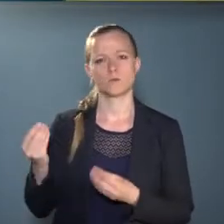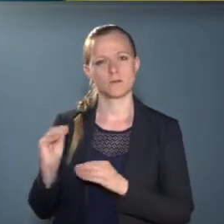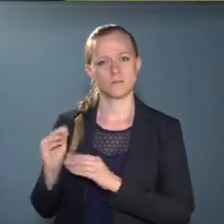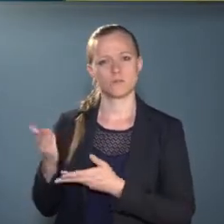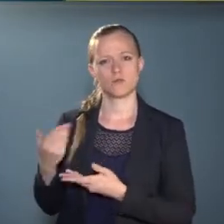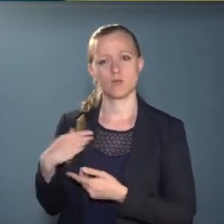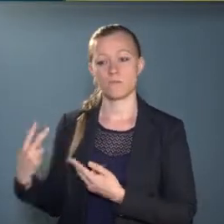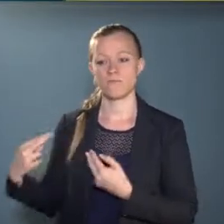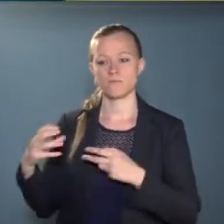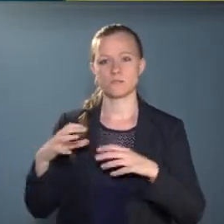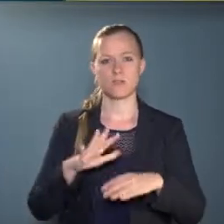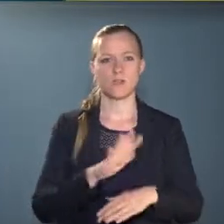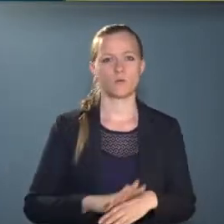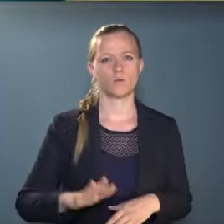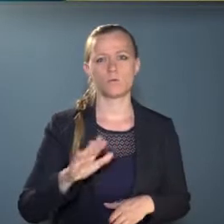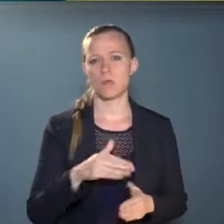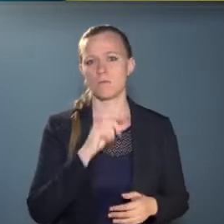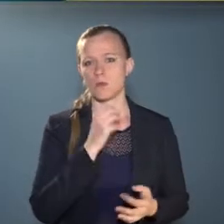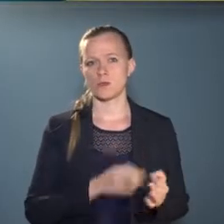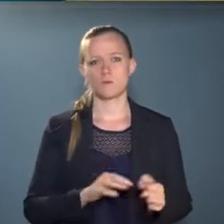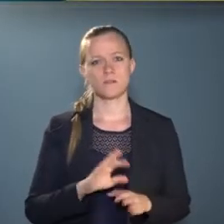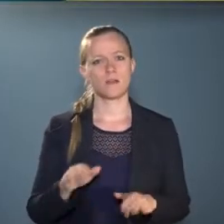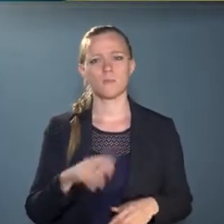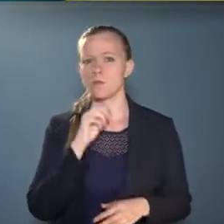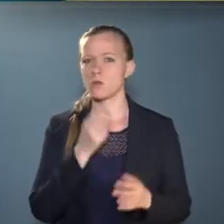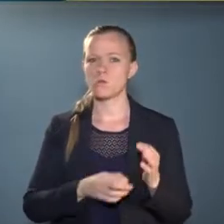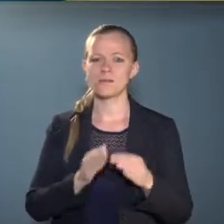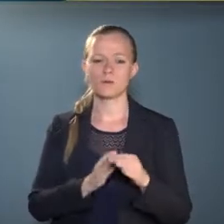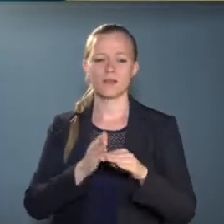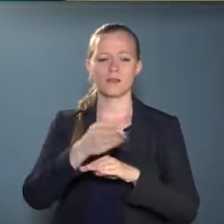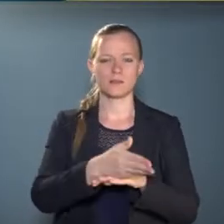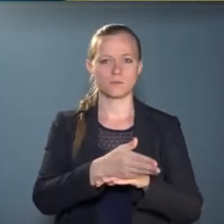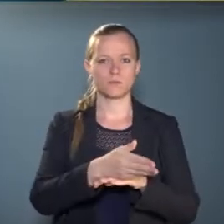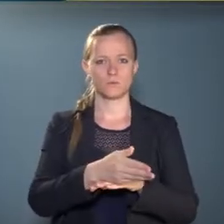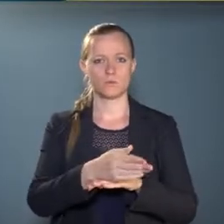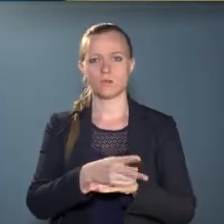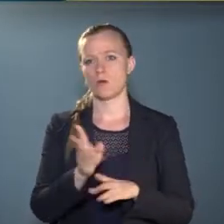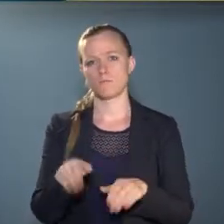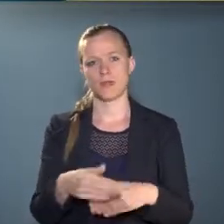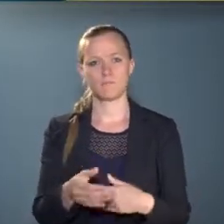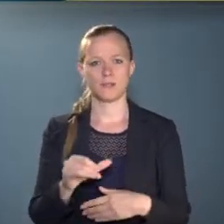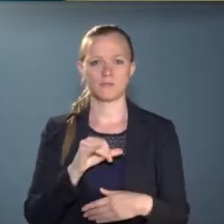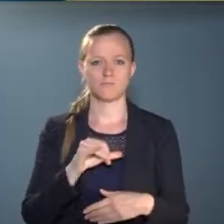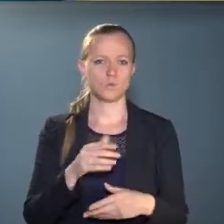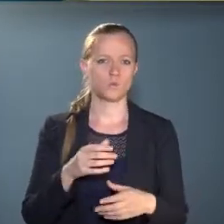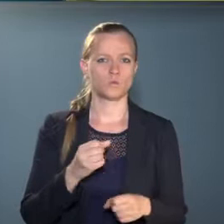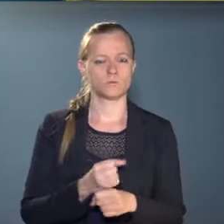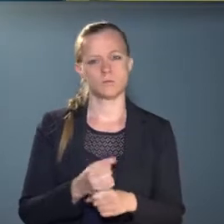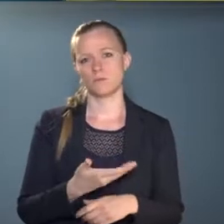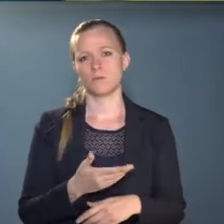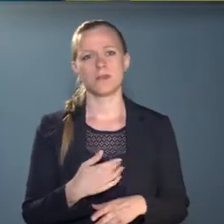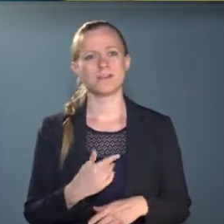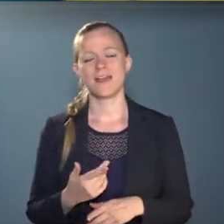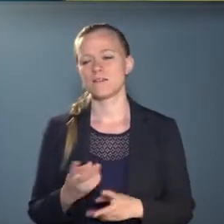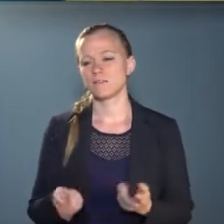kaptak, visszatérnek Európába, akár Magyarországra, vagy Magyarországon keresztül, azok elkövessenek bármilyen cselekményt, ezeknek a feltérképezése nem